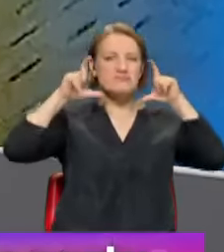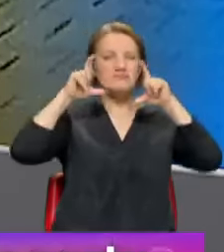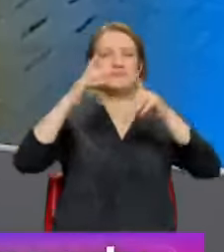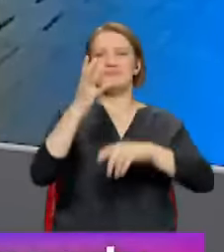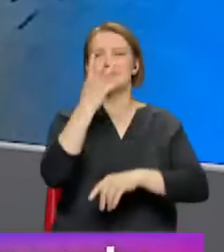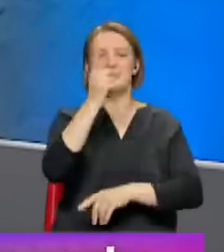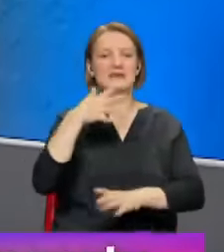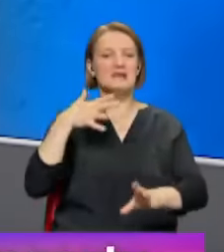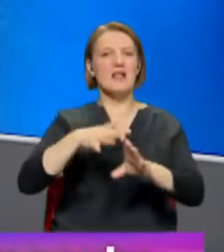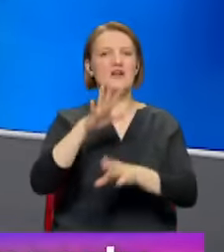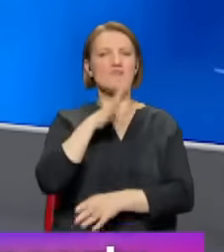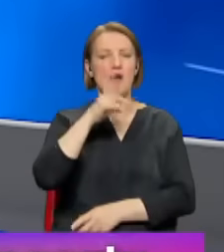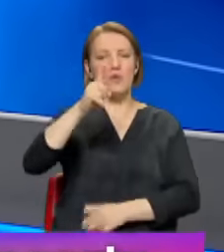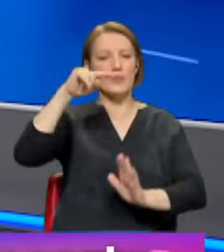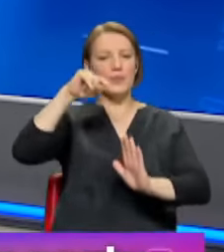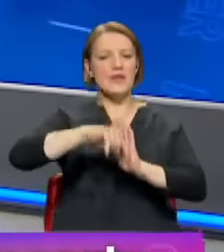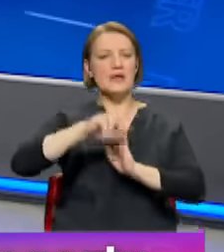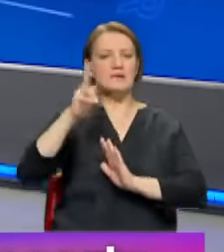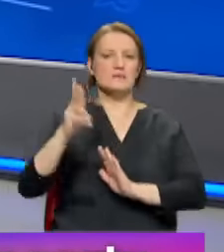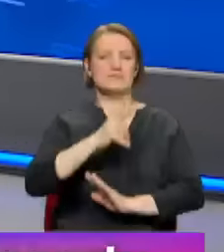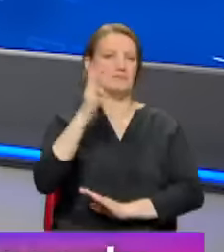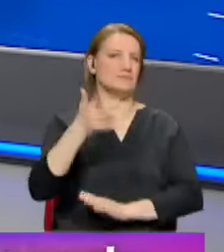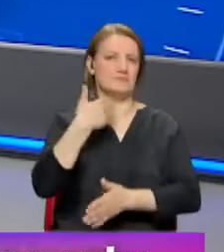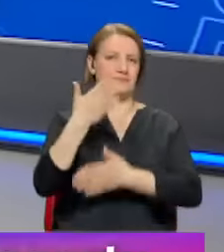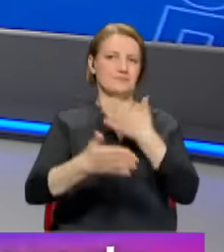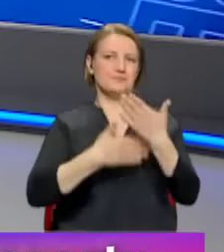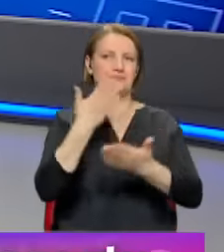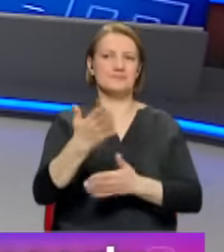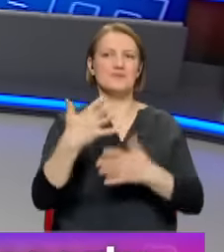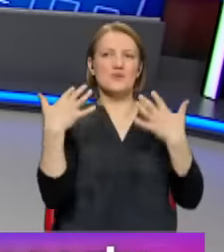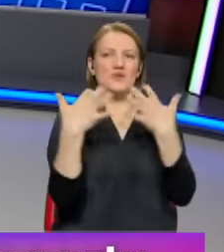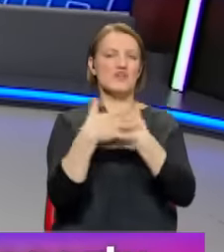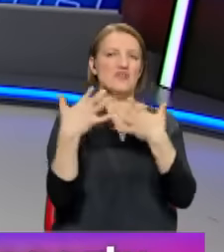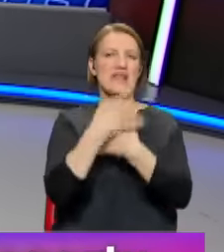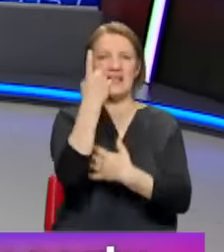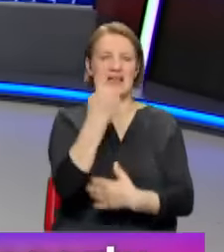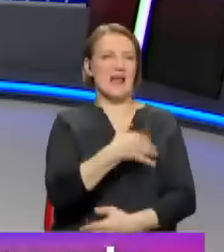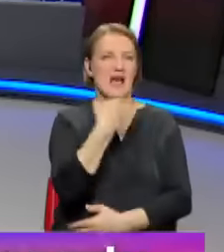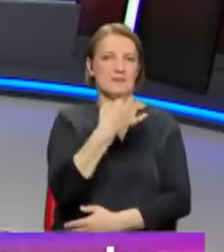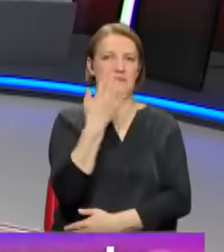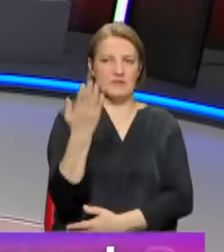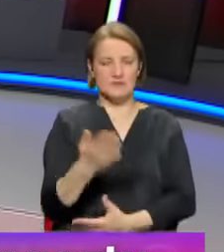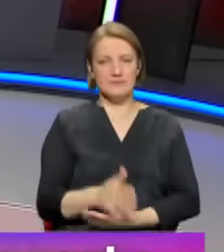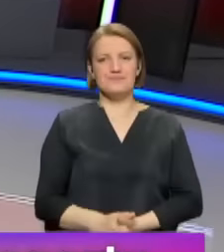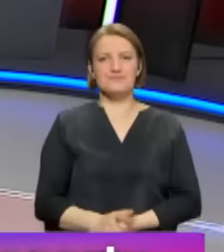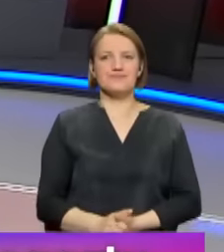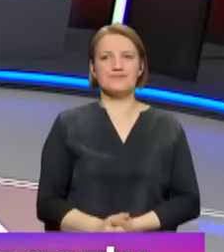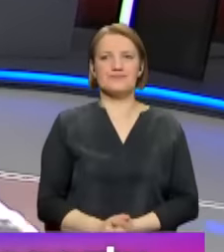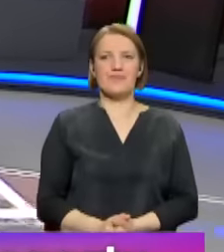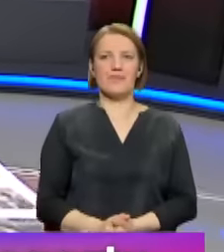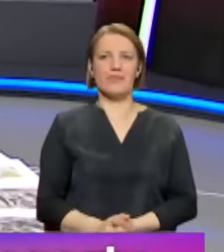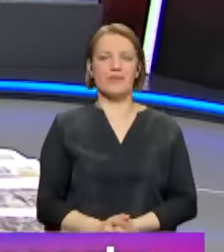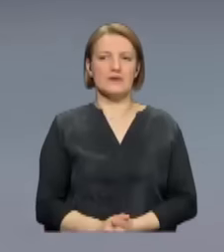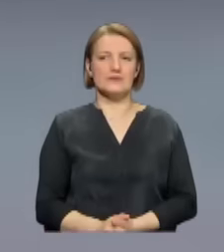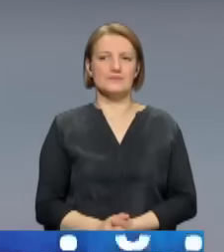Bu saldırının detaylarını hemen hızlı bir şekilde ekranlarınıza getirelim. Geceden ilk haberimiz geceden.